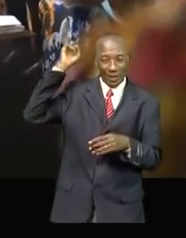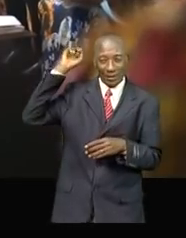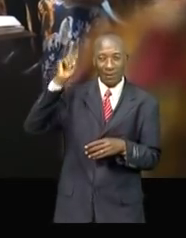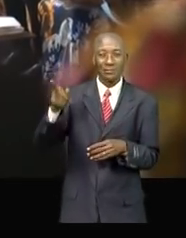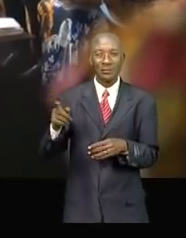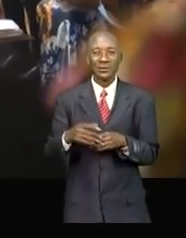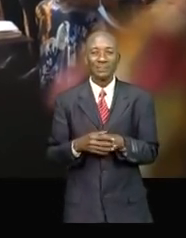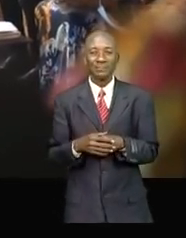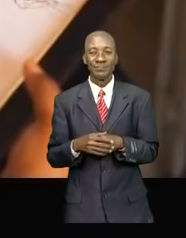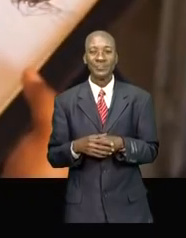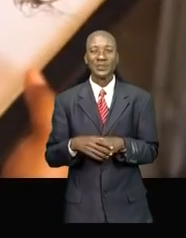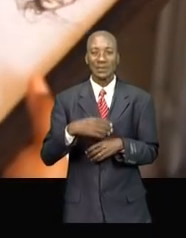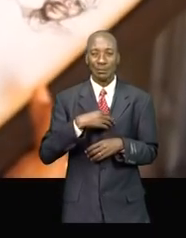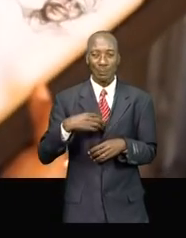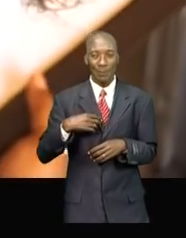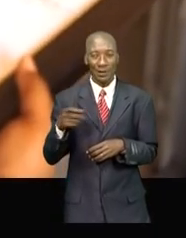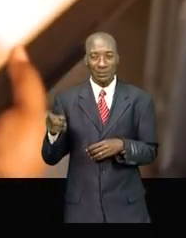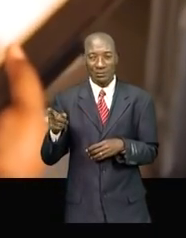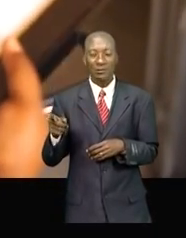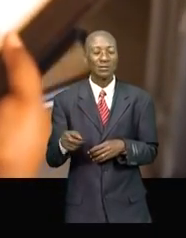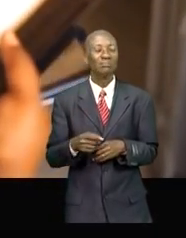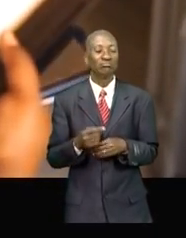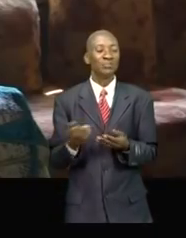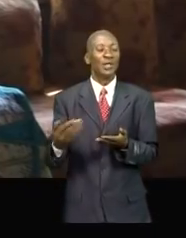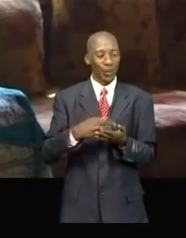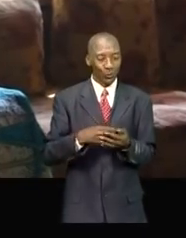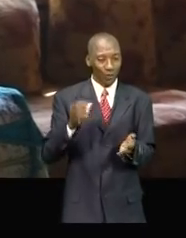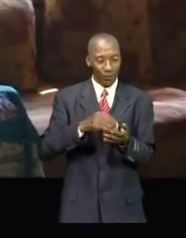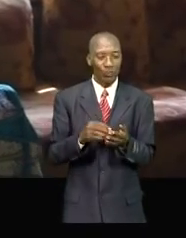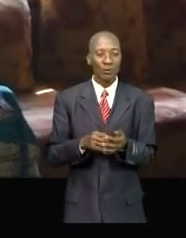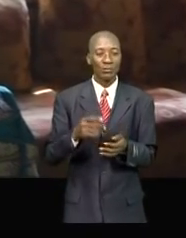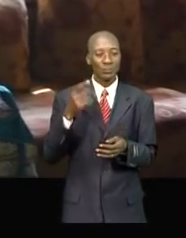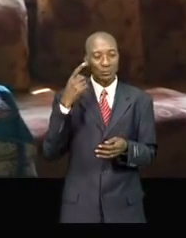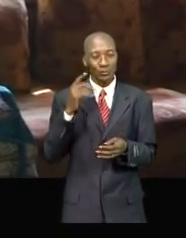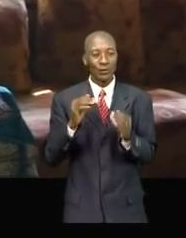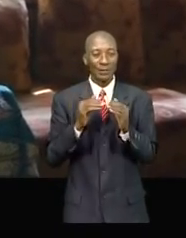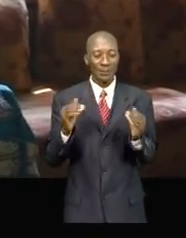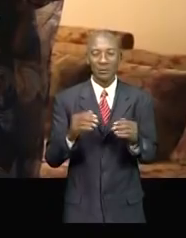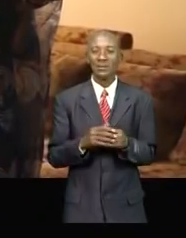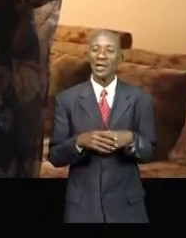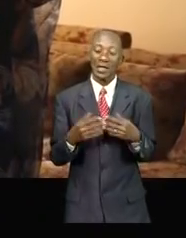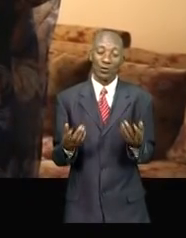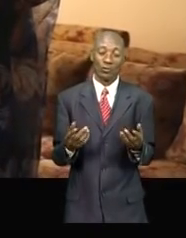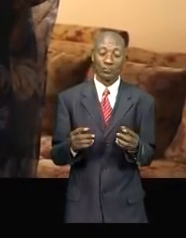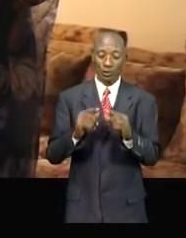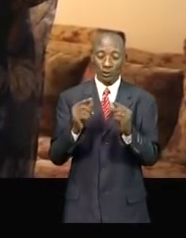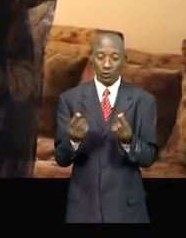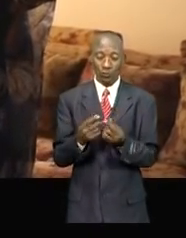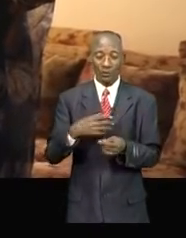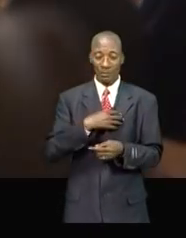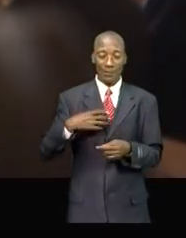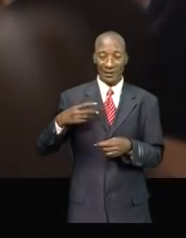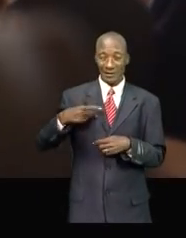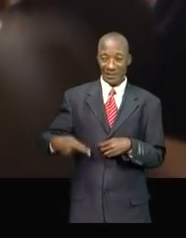elle revient au devant de la scène grâce à Congo Féminin, une initiative de la première dame qui honore les brillantes femmes de différents